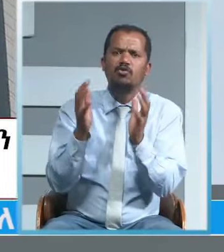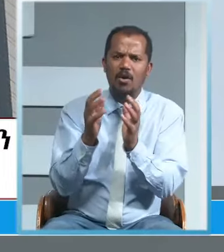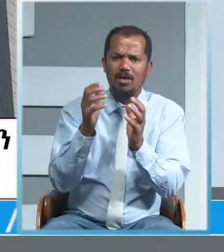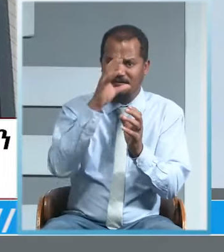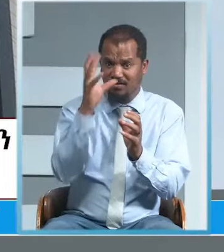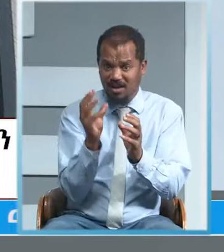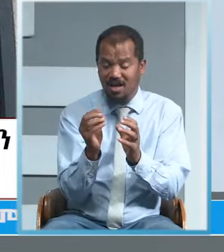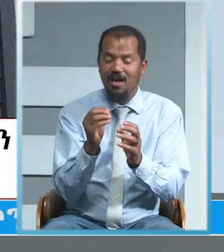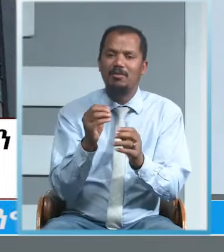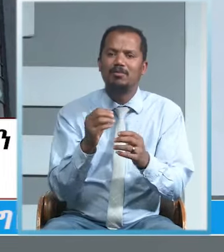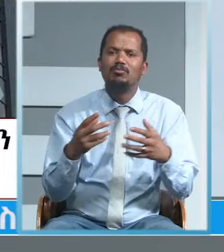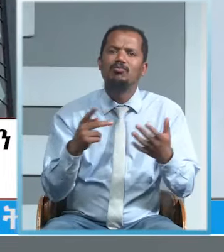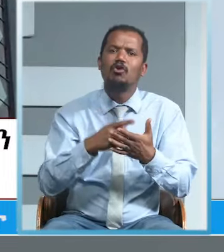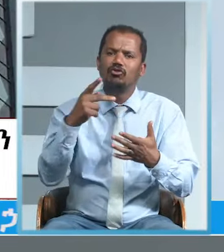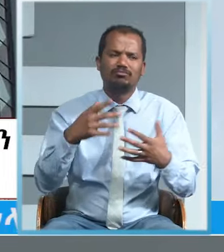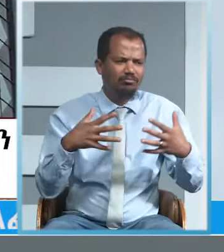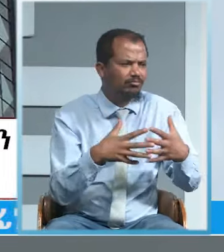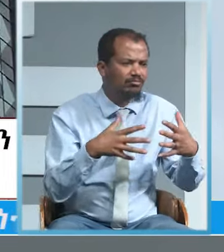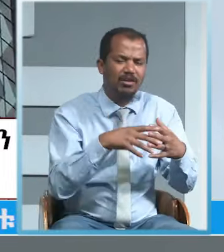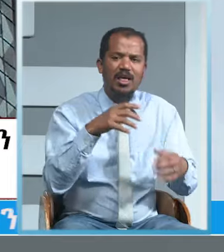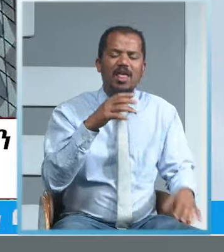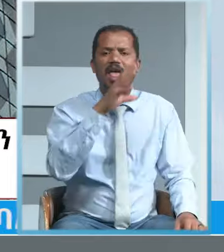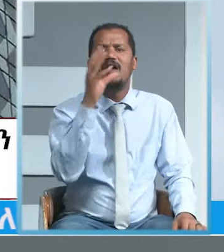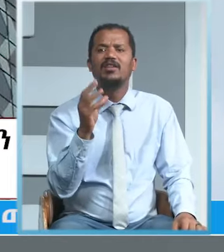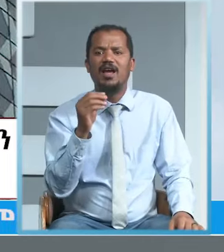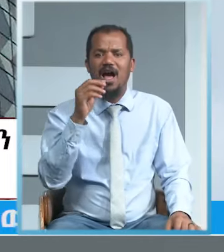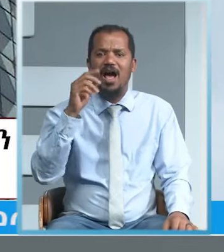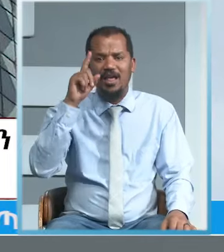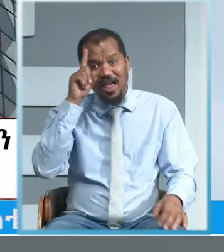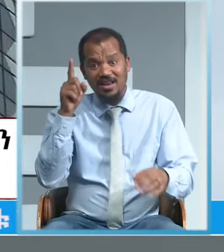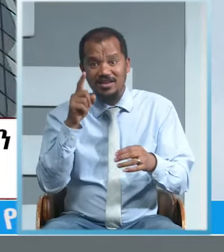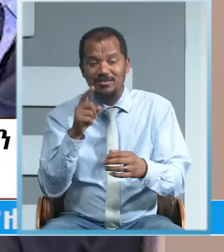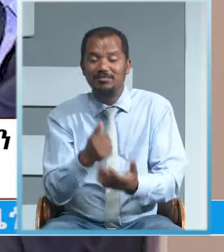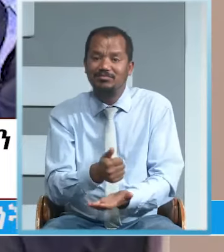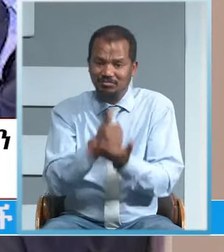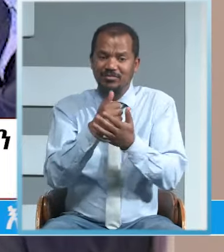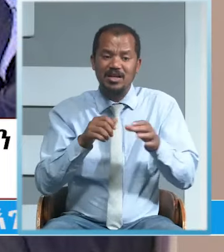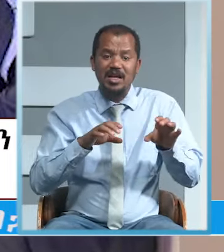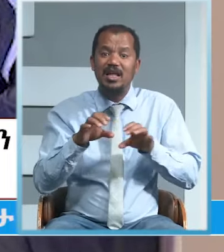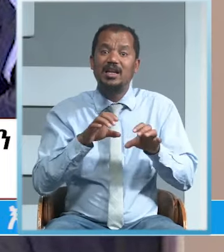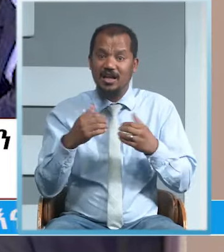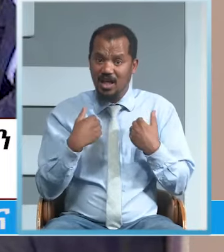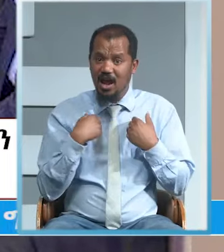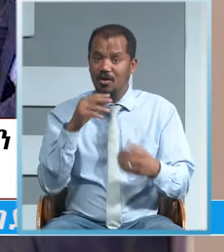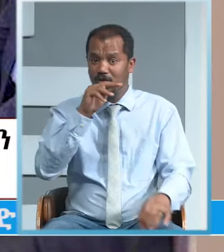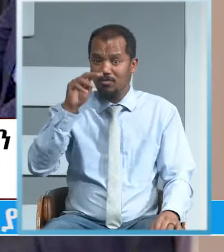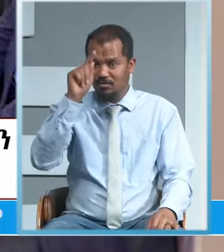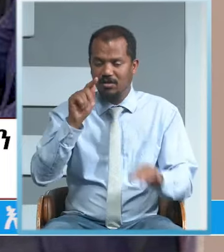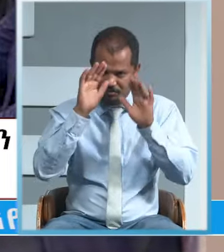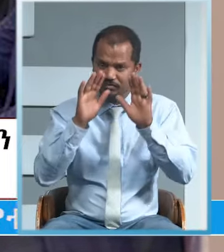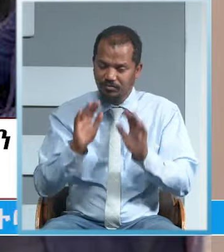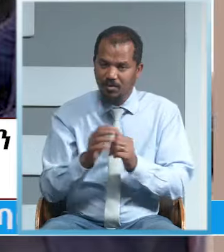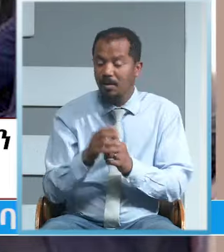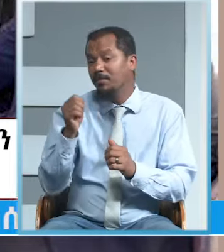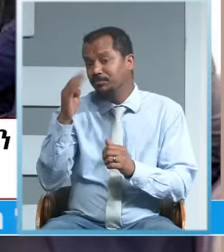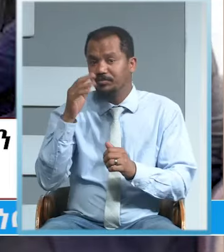ፕሮጀክቶችን በማስተባበርና የአፍሪካ ቀንድ ኢኒሼቲቭ በማገዝ እያበረከተ ያለውን ሚና አድንቀዋል።